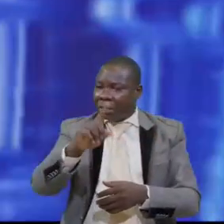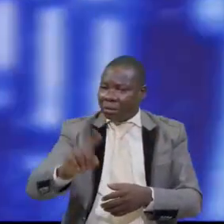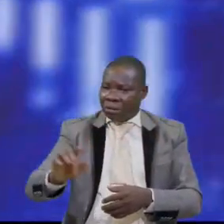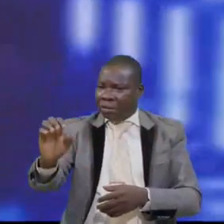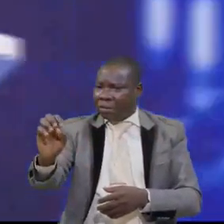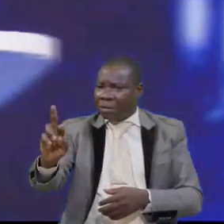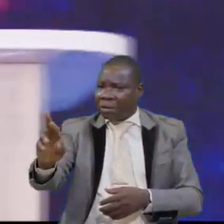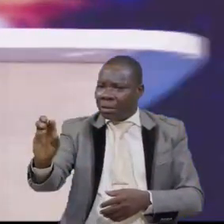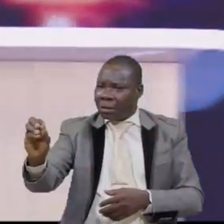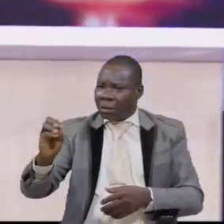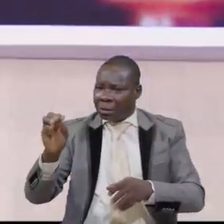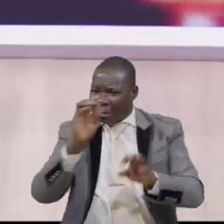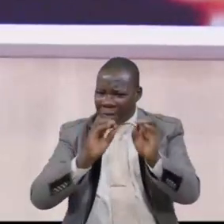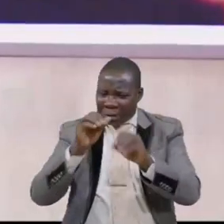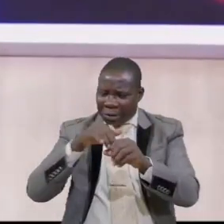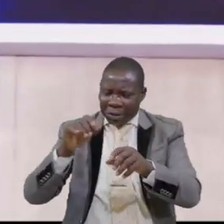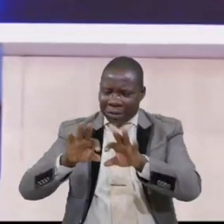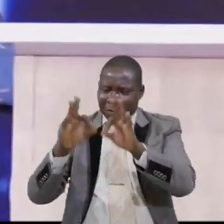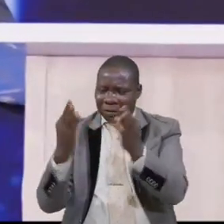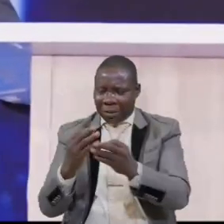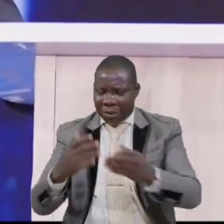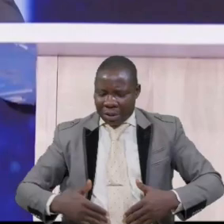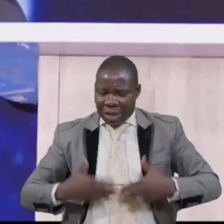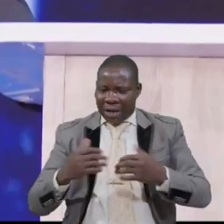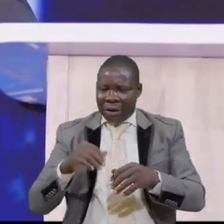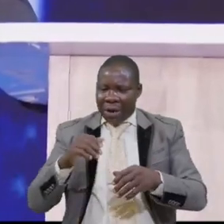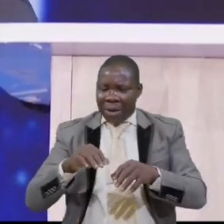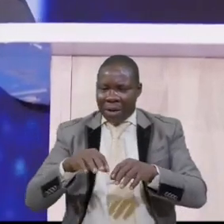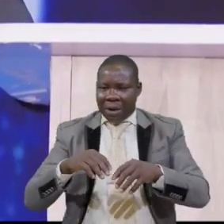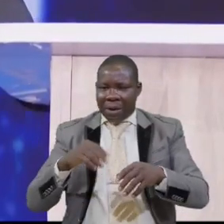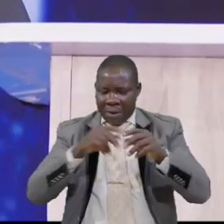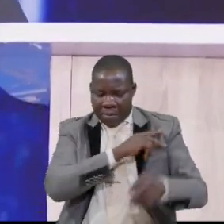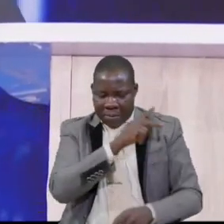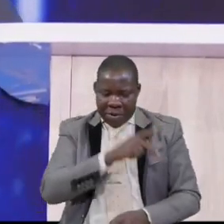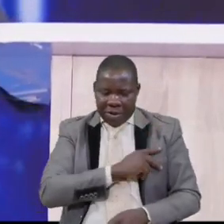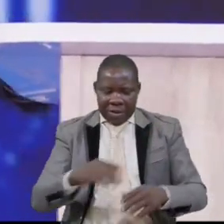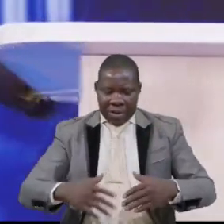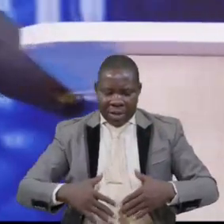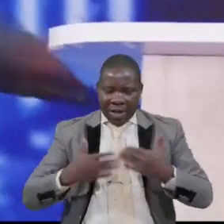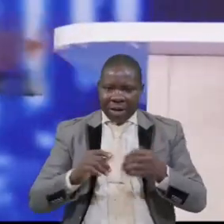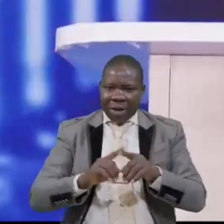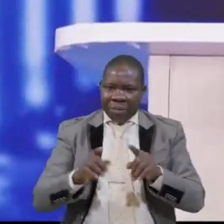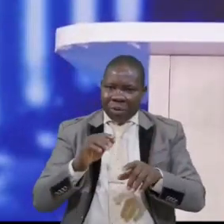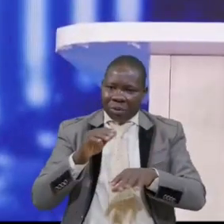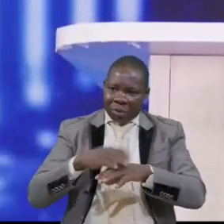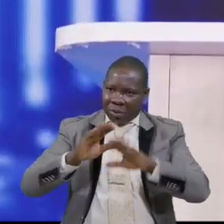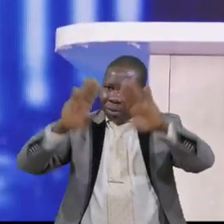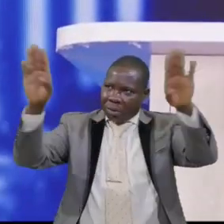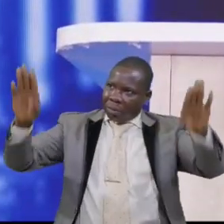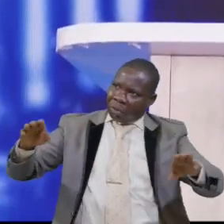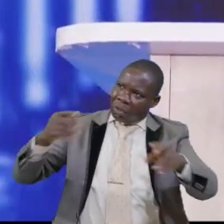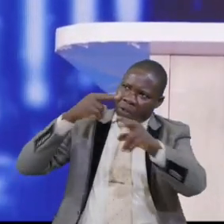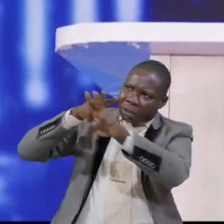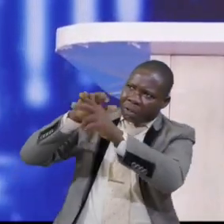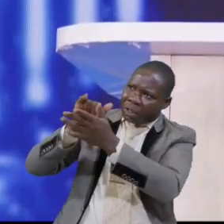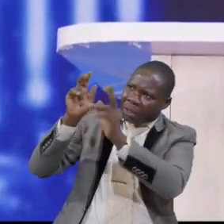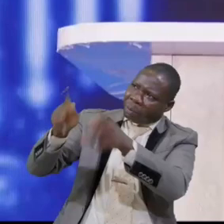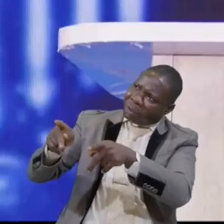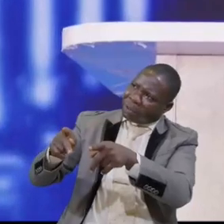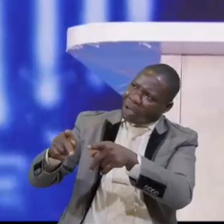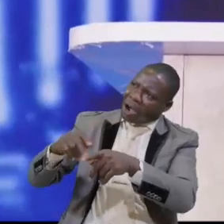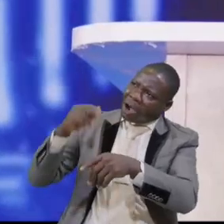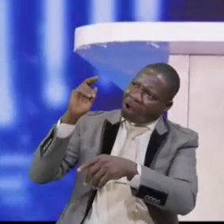même dans sa vie familiale. Mais, oh, sur le tableau, ils voyaient, oh, le monsieur, vraiment, c'est un héros. Et il tient